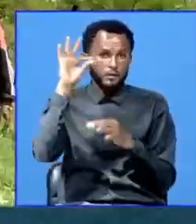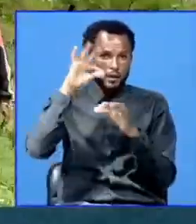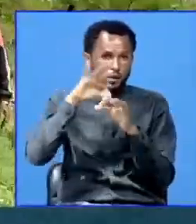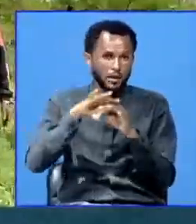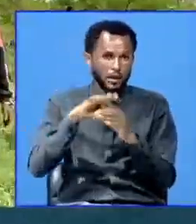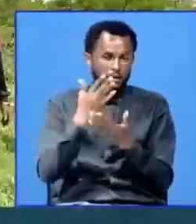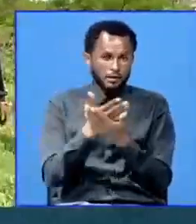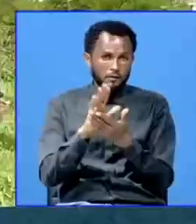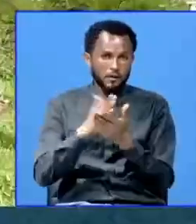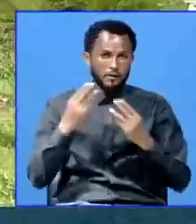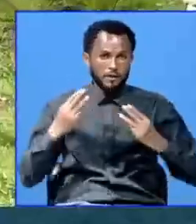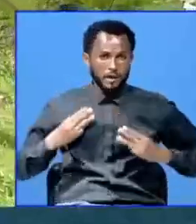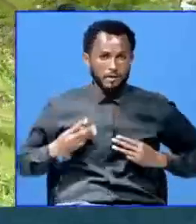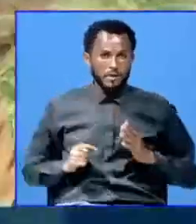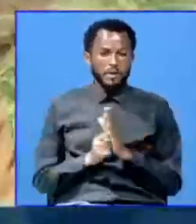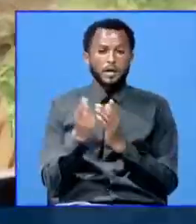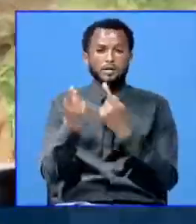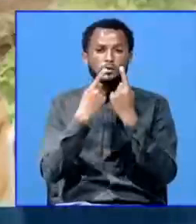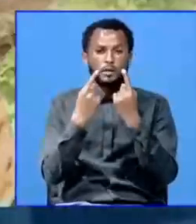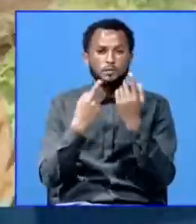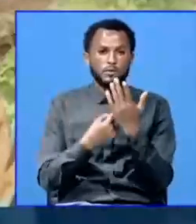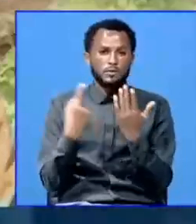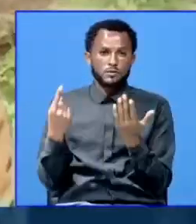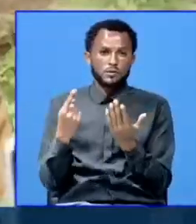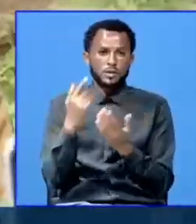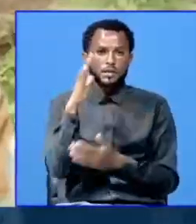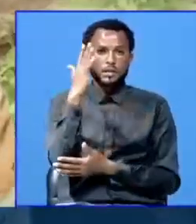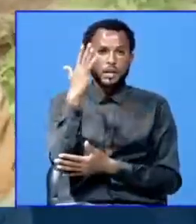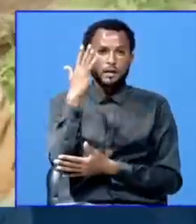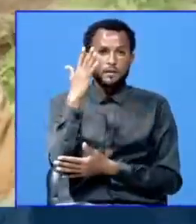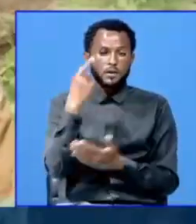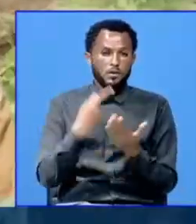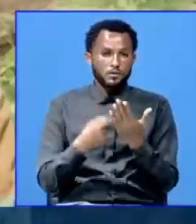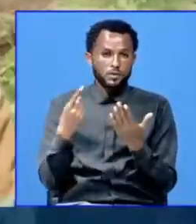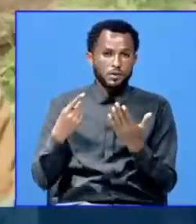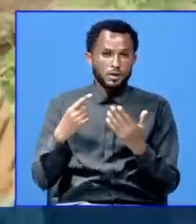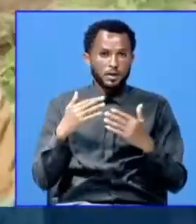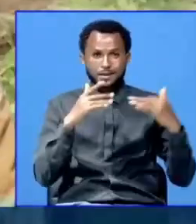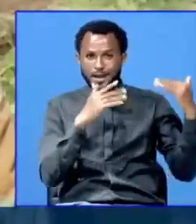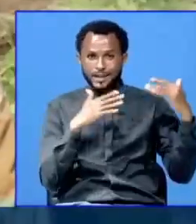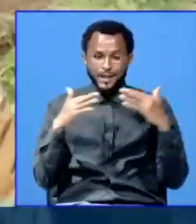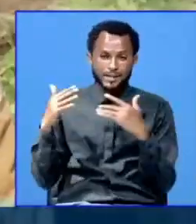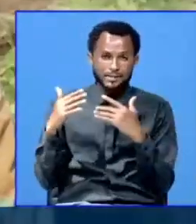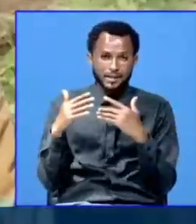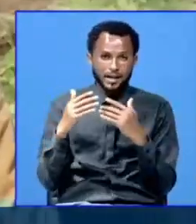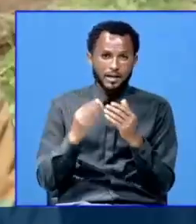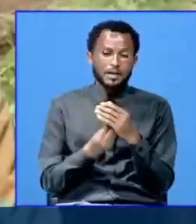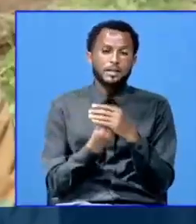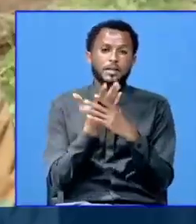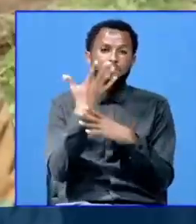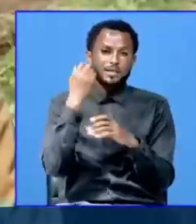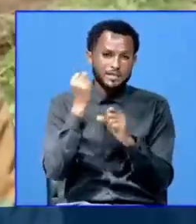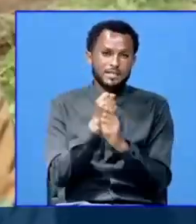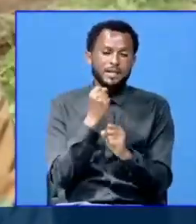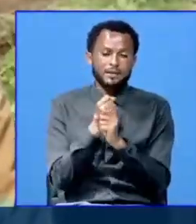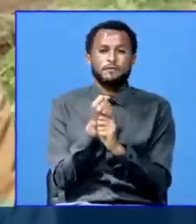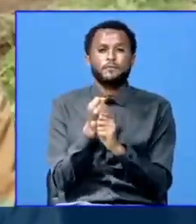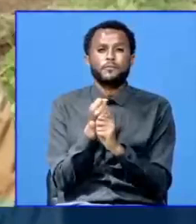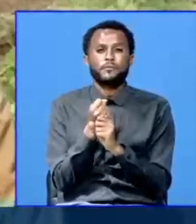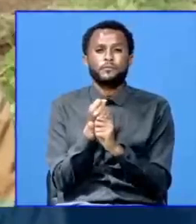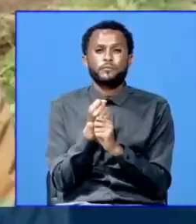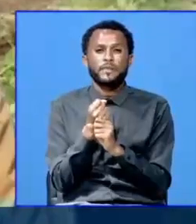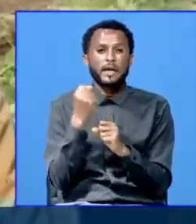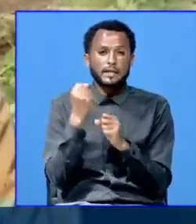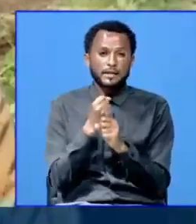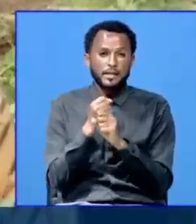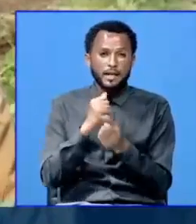تزغنو أبلا السراوي التقرأي تزاري بوم استغل زين حنا نتواقعنا نلم نسرح